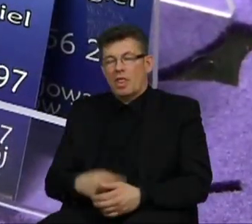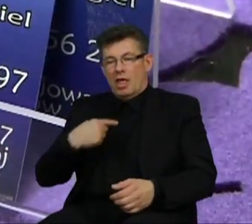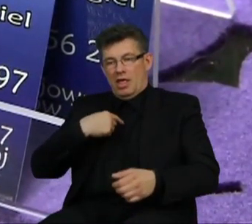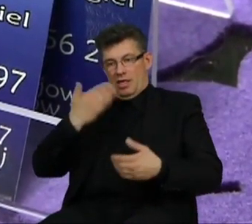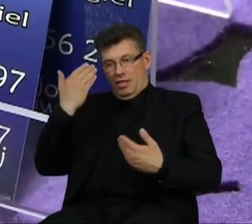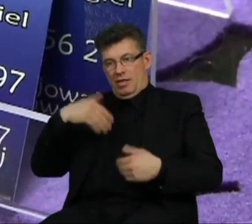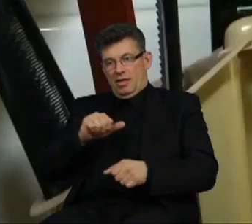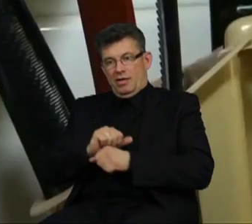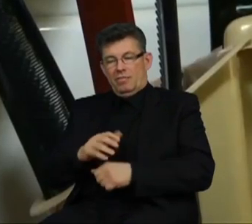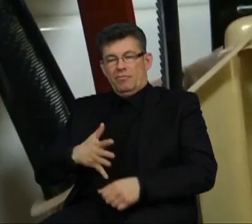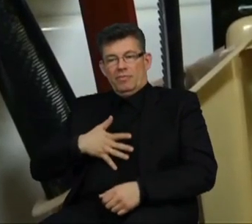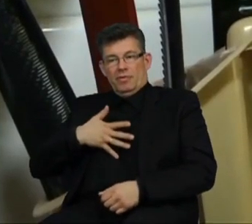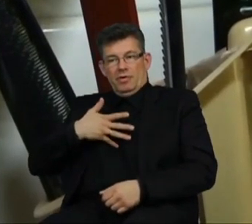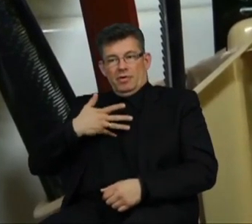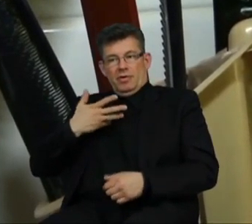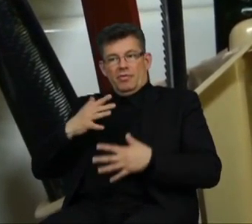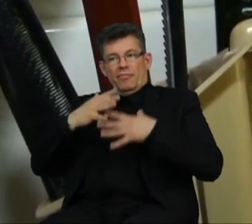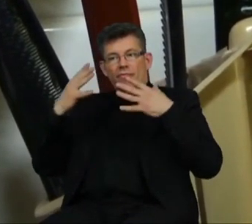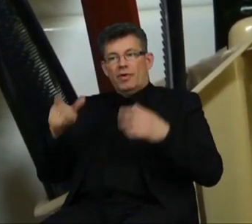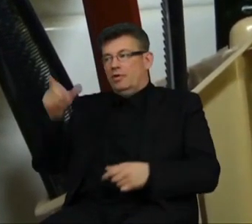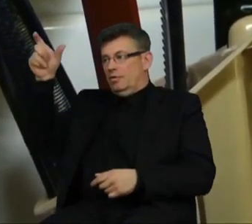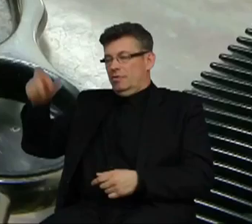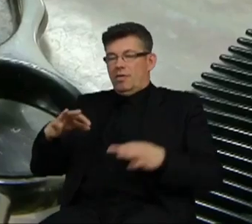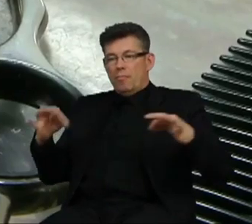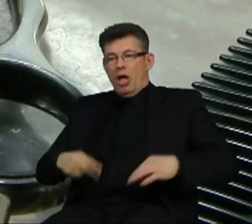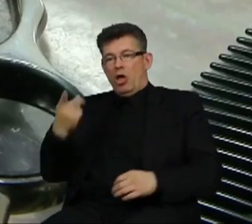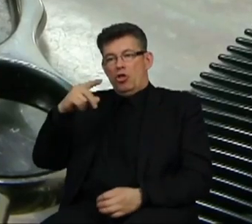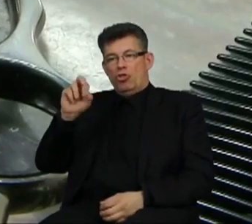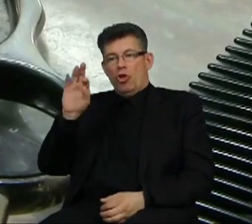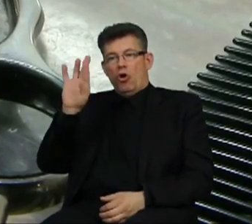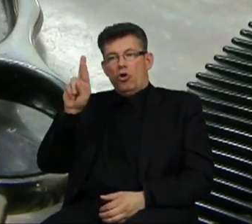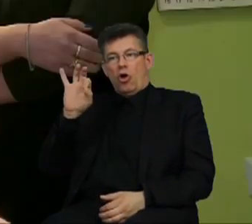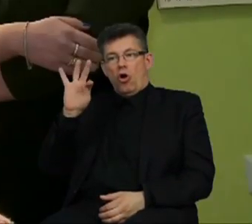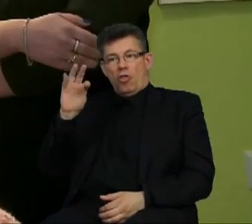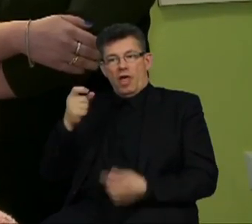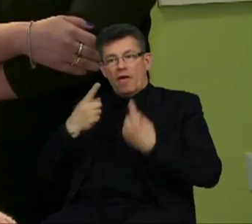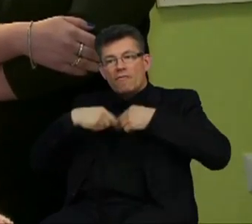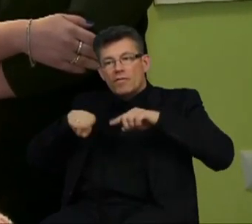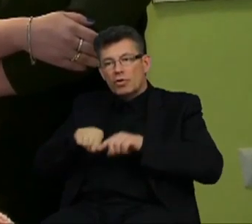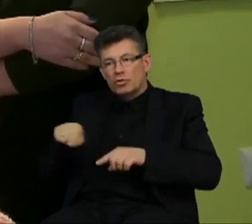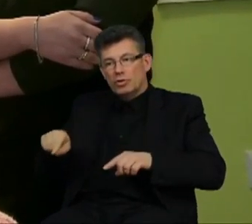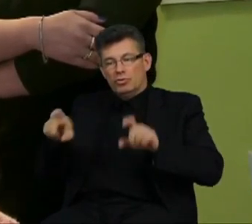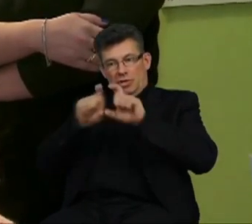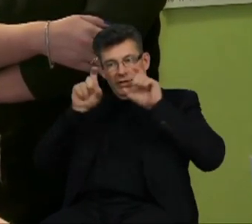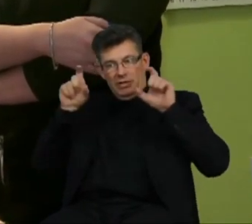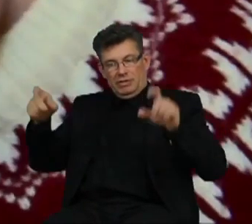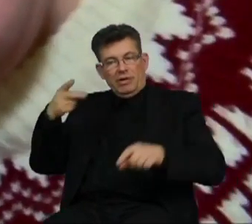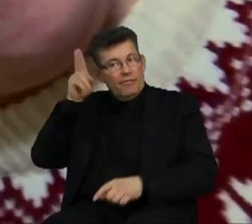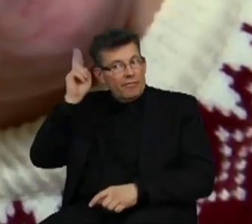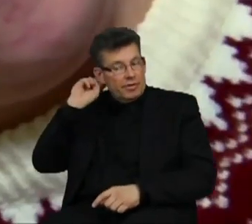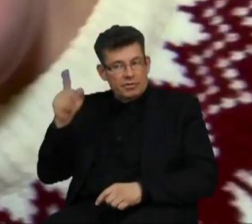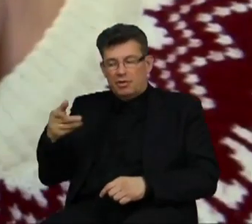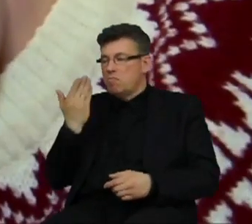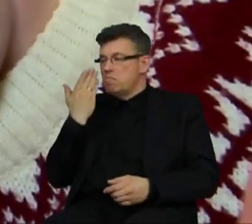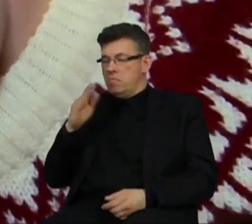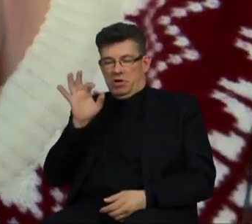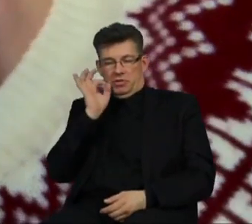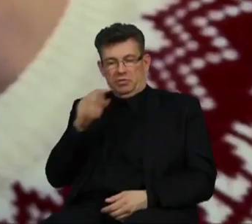Jestem pod wielkim wrażeniem pracy, jaką wykonała pani Dorota tutaj u mnie w salonie, gdzie poradziła sobie naprawdę bardzo